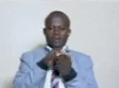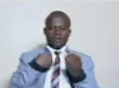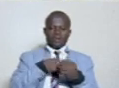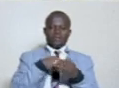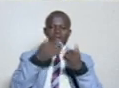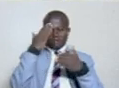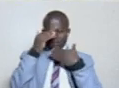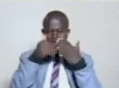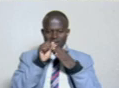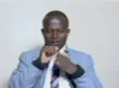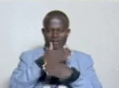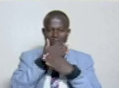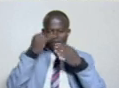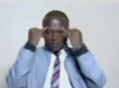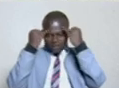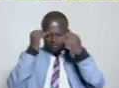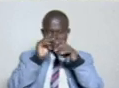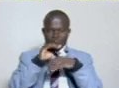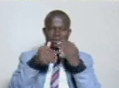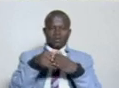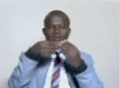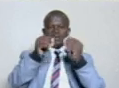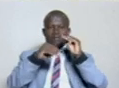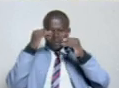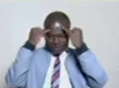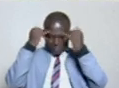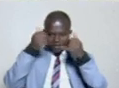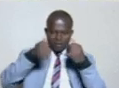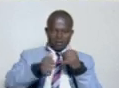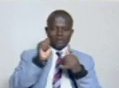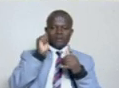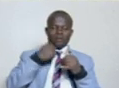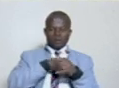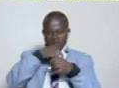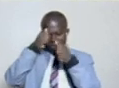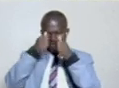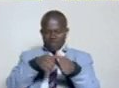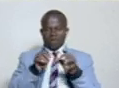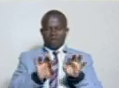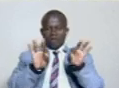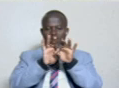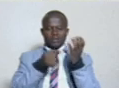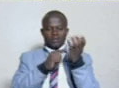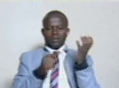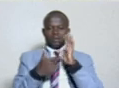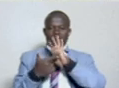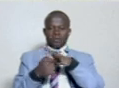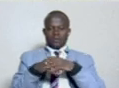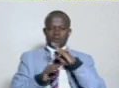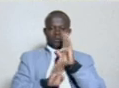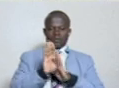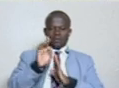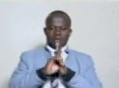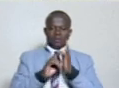ngo twungurane ibitekerezo. Buri wese aratanga igitekerezo cye. Dukurikije akamaro abatekinisiye bagaragaza mu guteza imbere